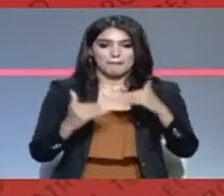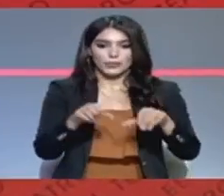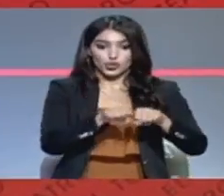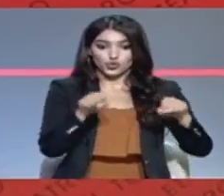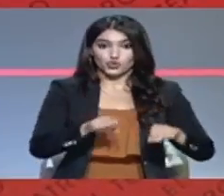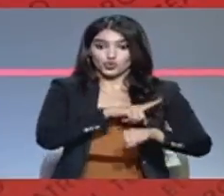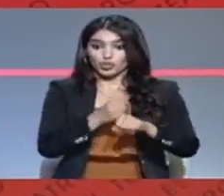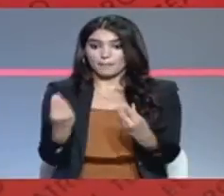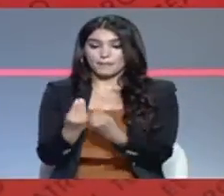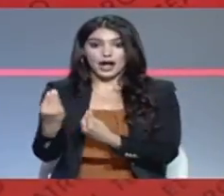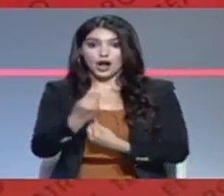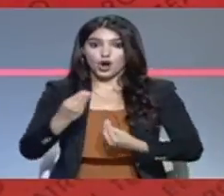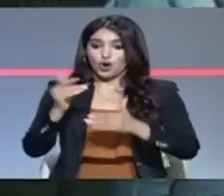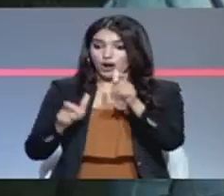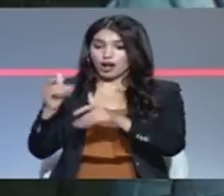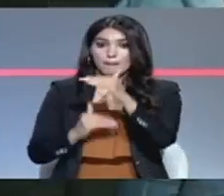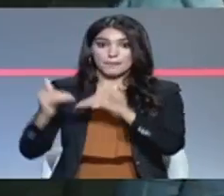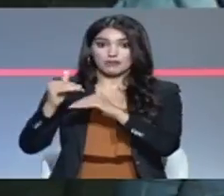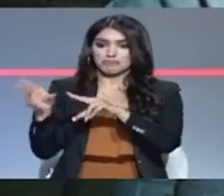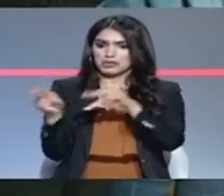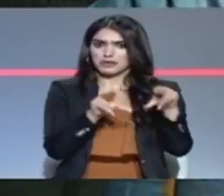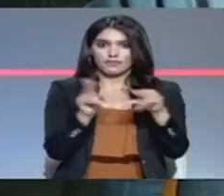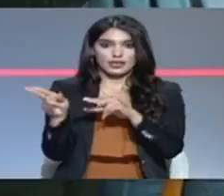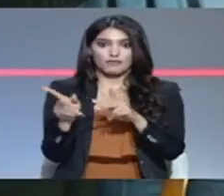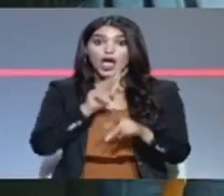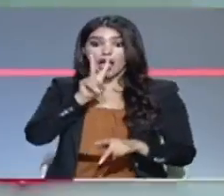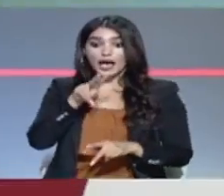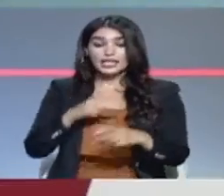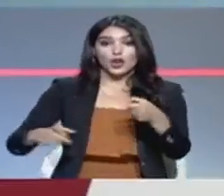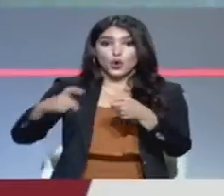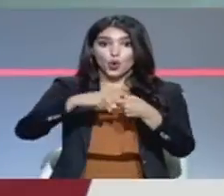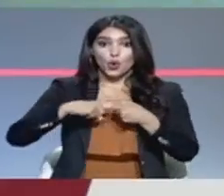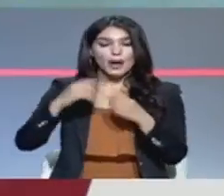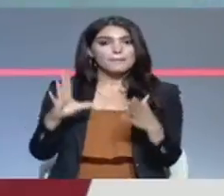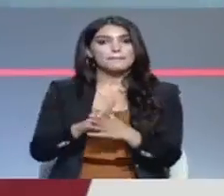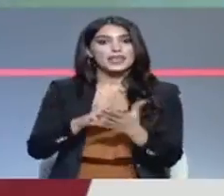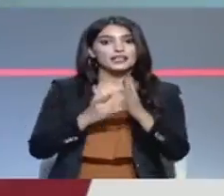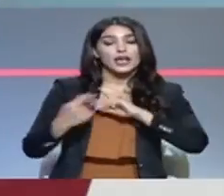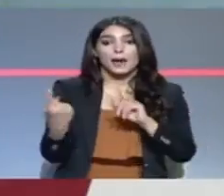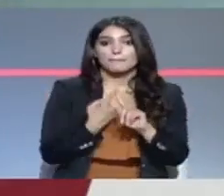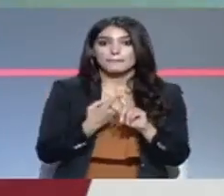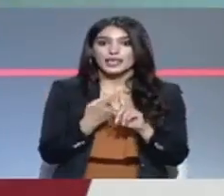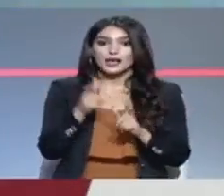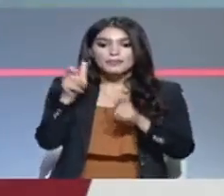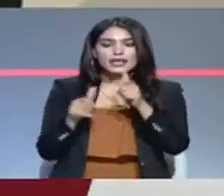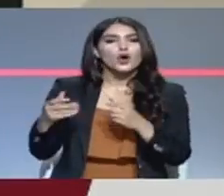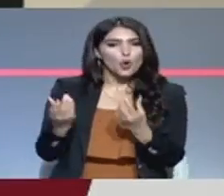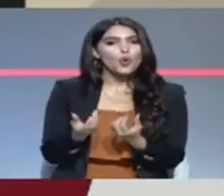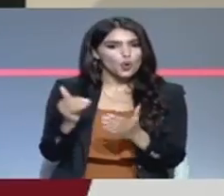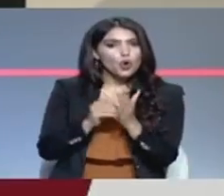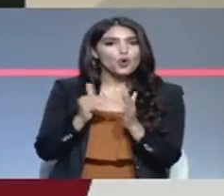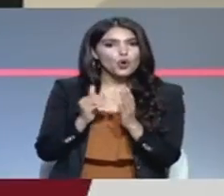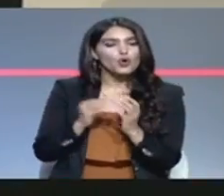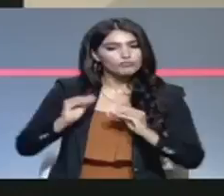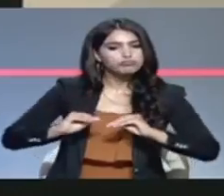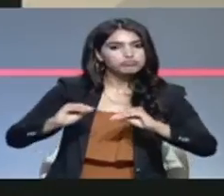الصغيرات هذوما، فما مشاريع تبنيت عليها. وقد أكد المشاركون في هذه التظاهرة على أهمية التكثيف من الدورات التدريبية